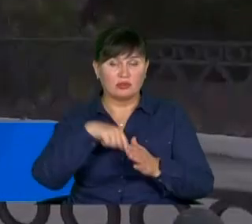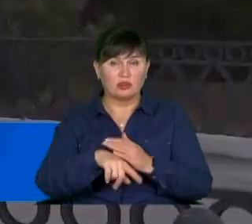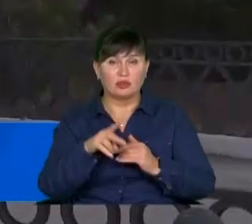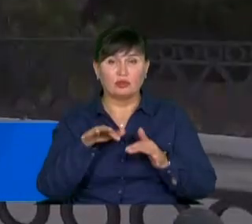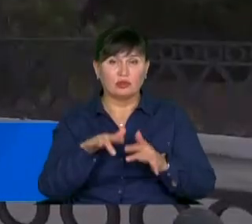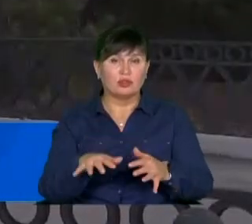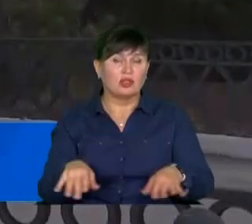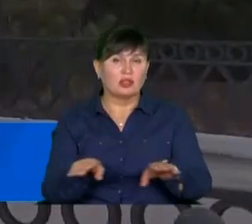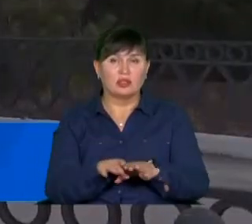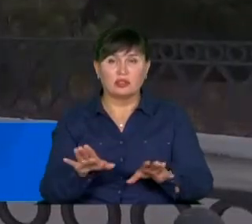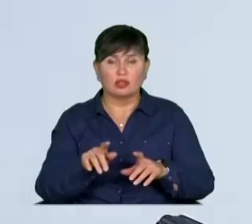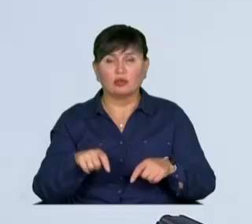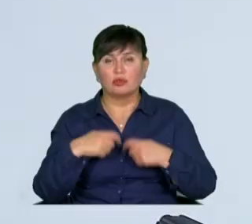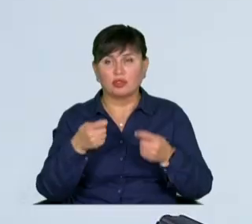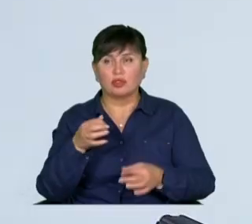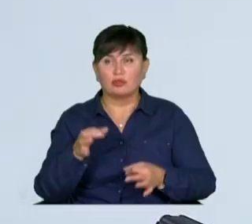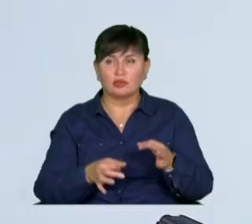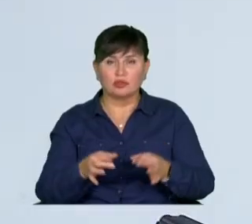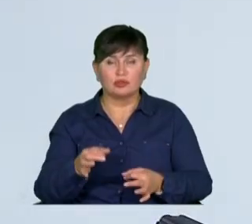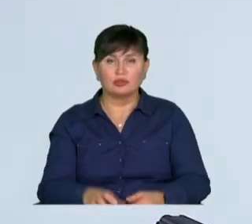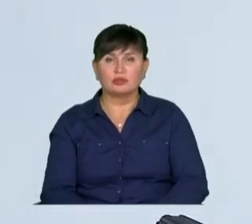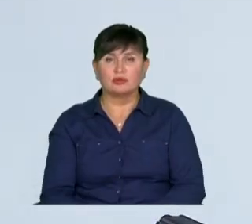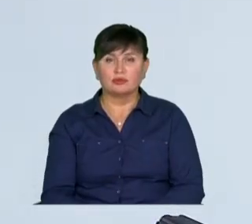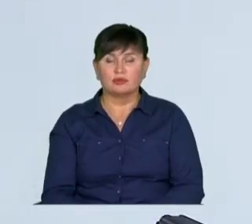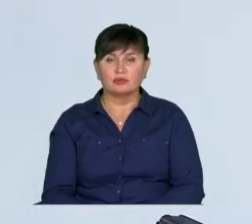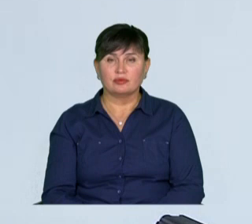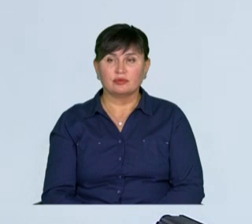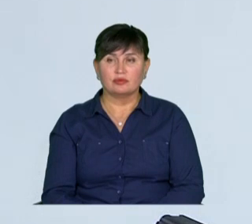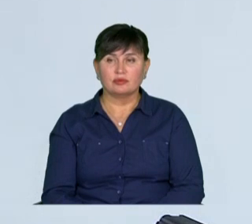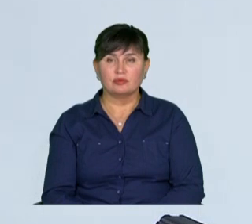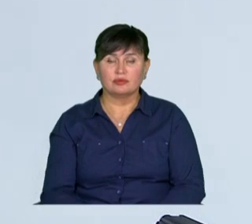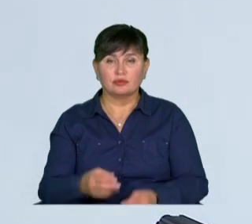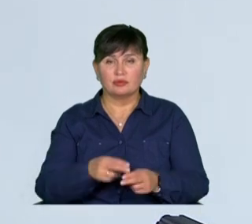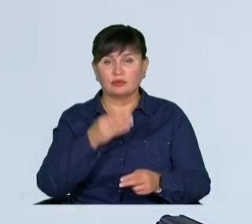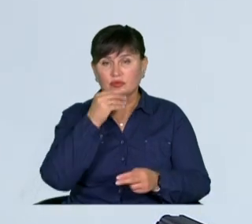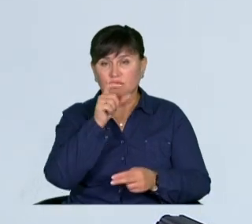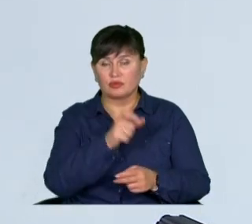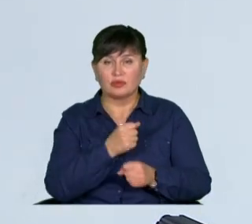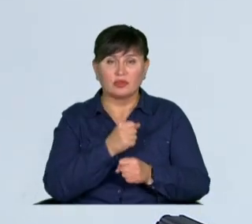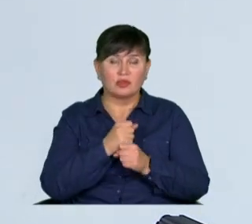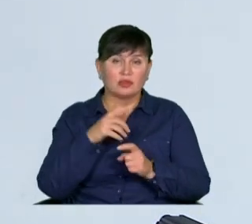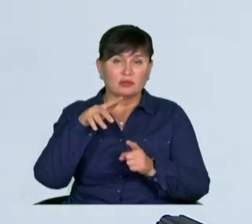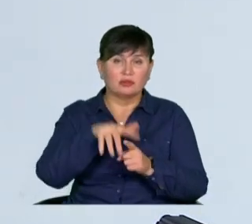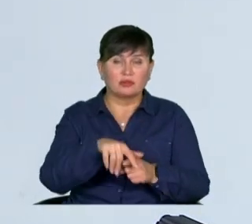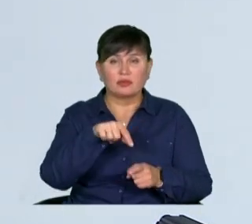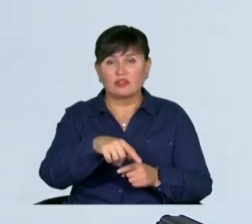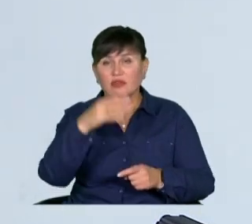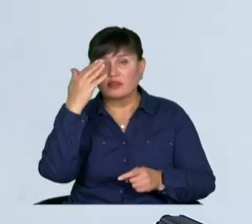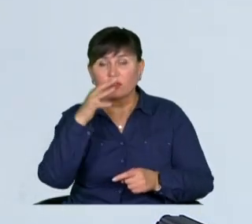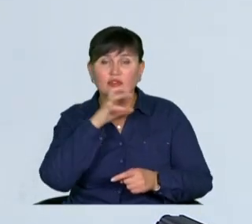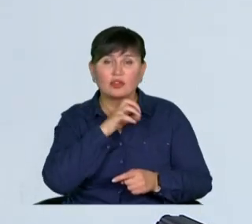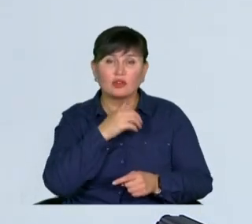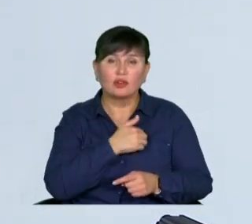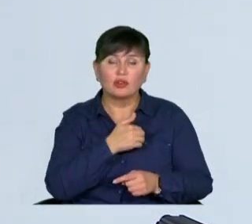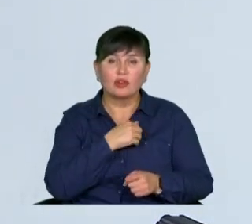дело не закрыли, а передали в суд. Юлиев Альшер Амангалиевич совершил разбой, то есть нападение в целях хищения чужого имущества,